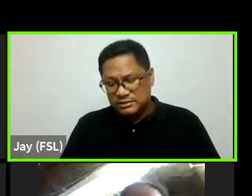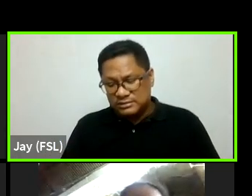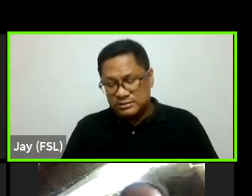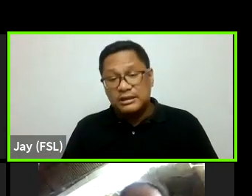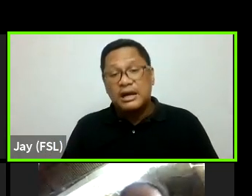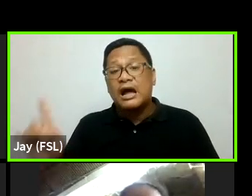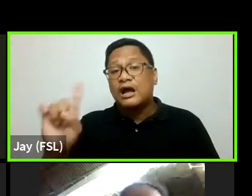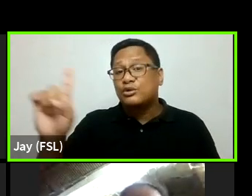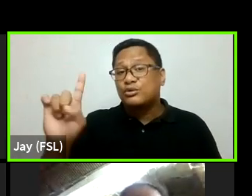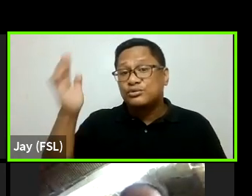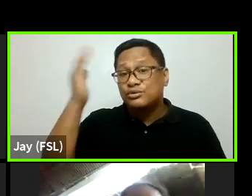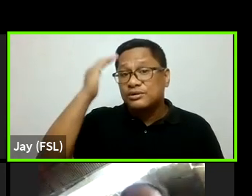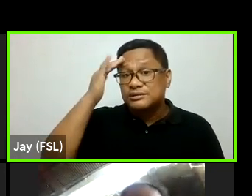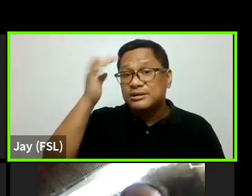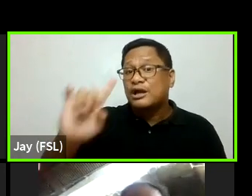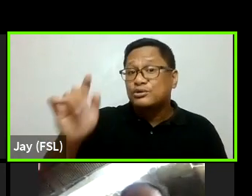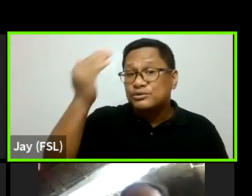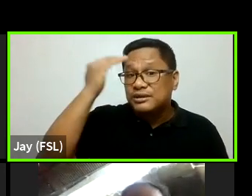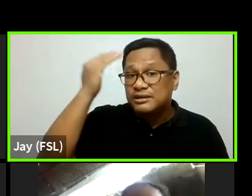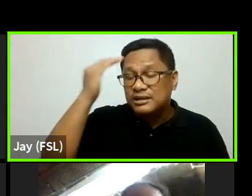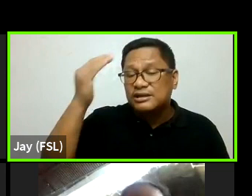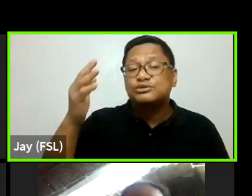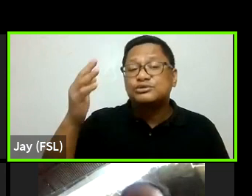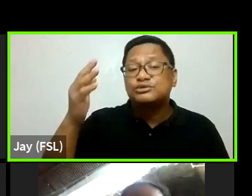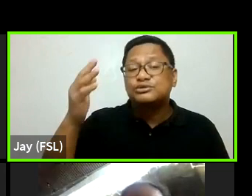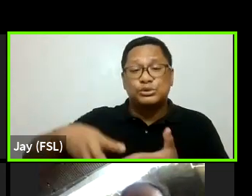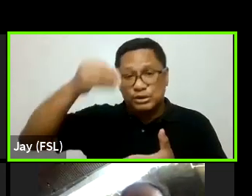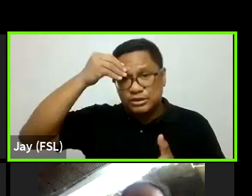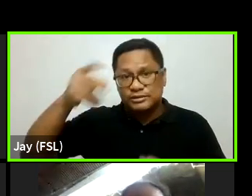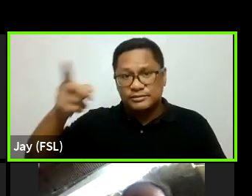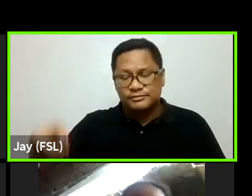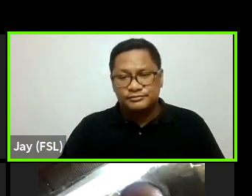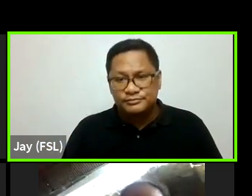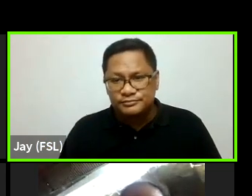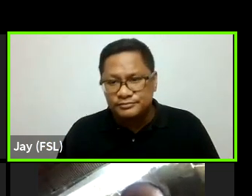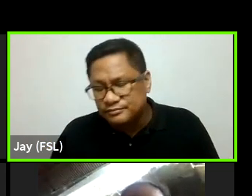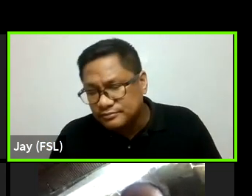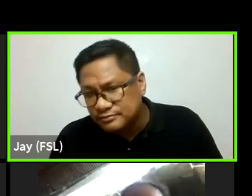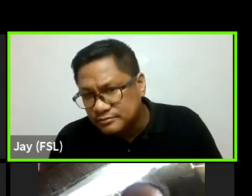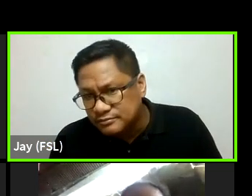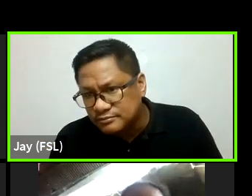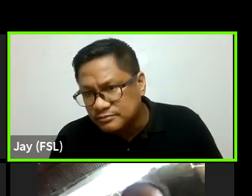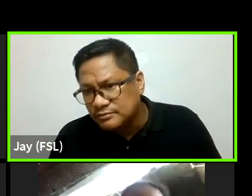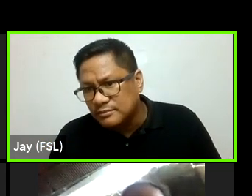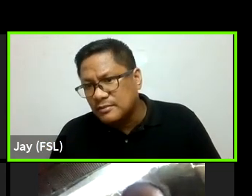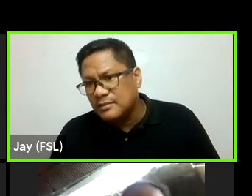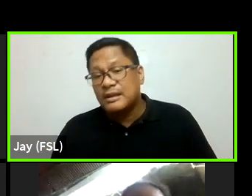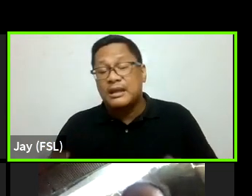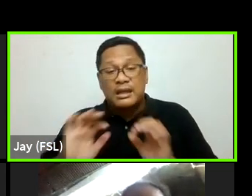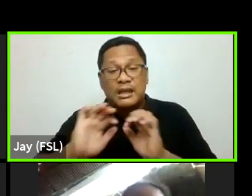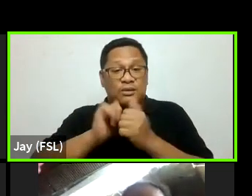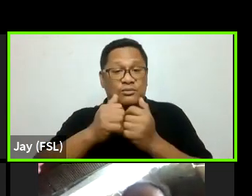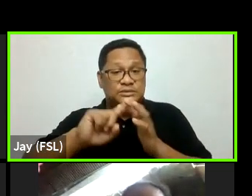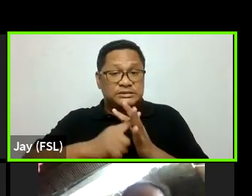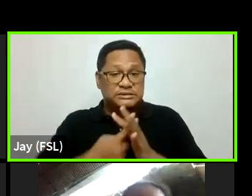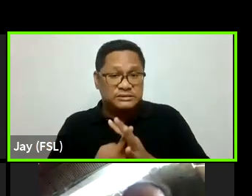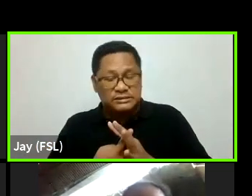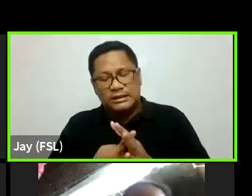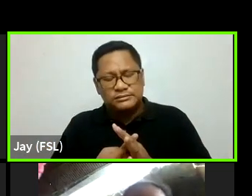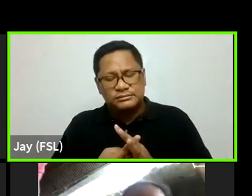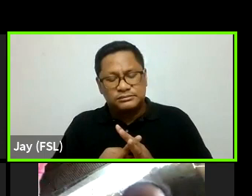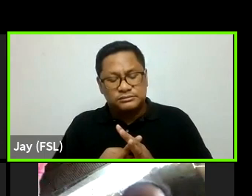yun? Ano yung knowledge? Ano yung knowledge na natutunan mo? Kung paano mo maumpisahan yung pag...